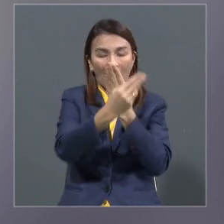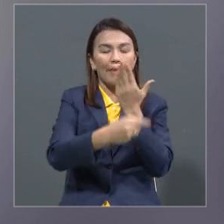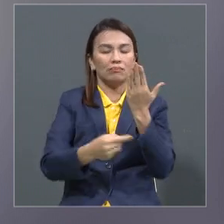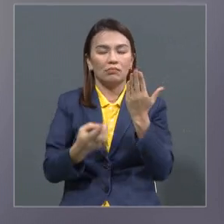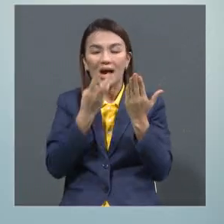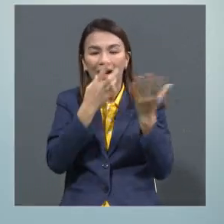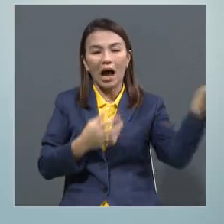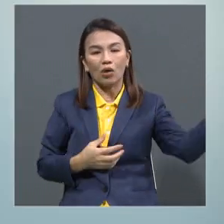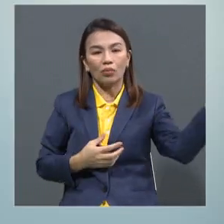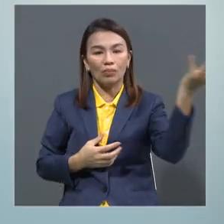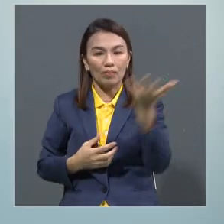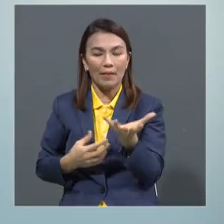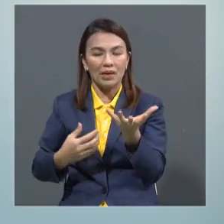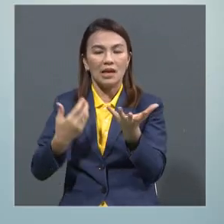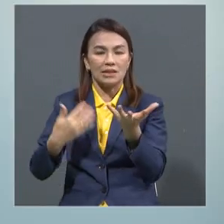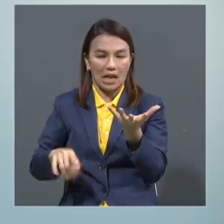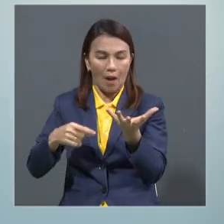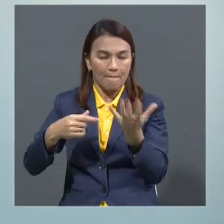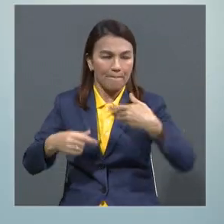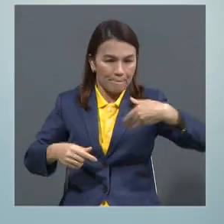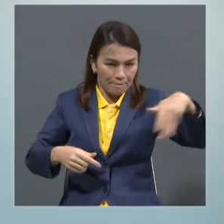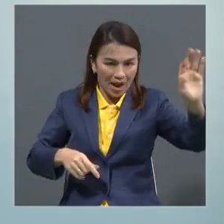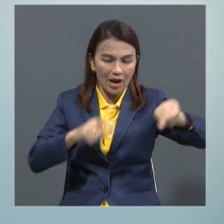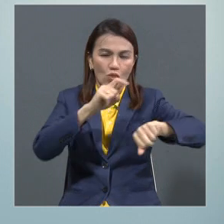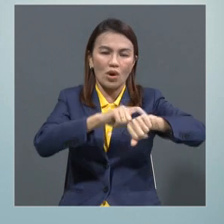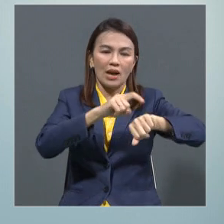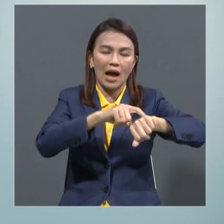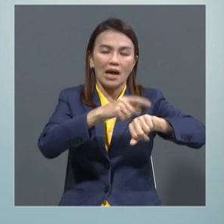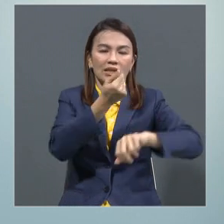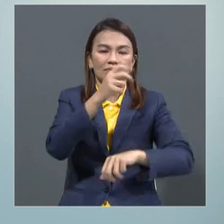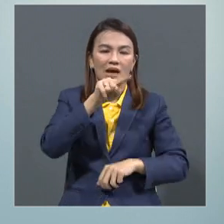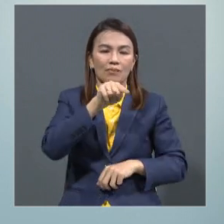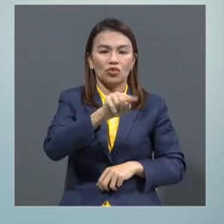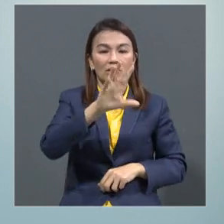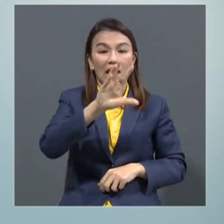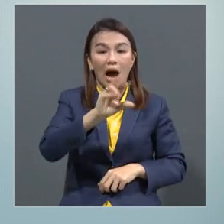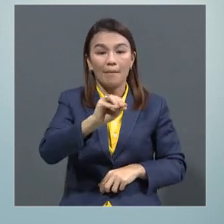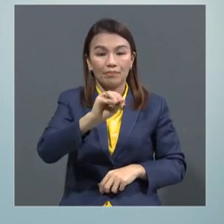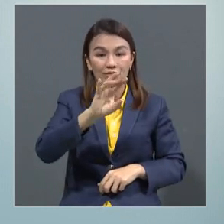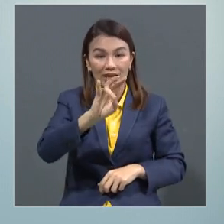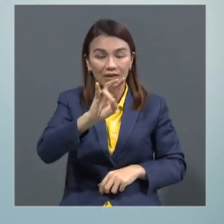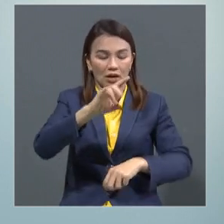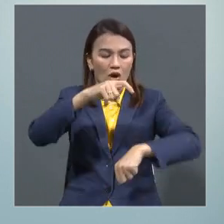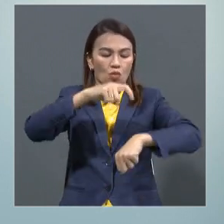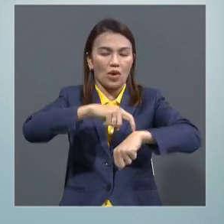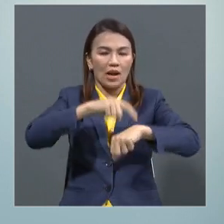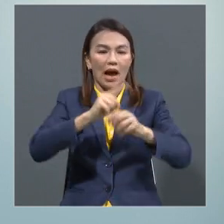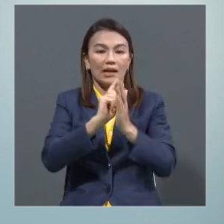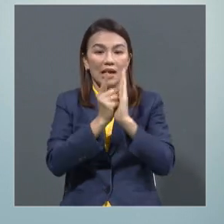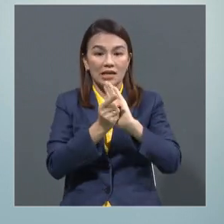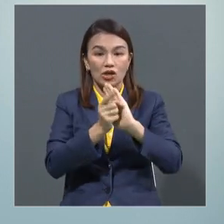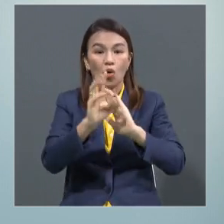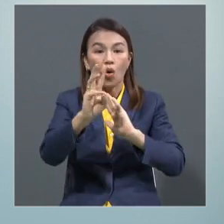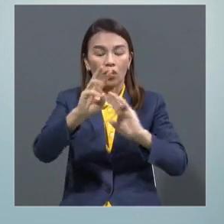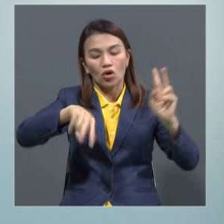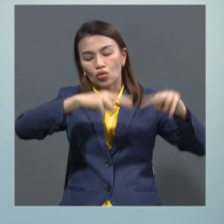เสิร์ฟอาหารแล้วก็ออกไปช่วงเวลา 13:57นใช้เวลาเพียง 6นาทีเท่านั้นในการที่จะเสิร์ฟอาหารให้กับ